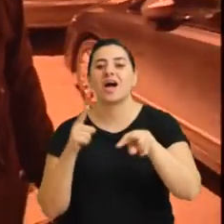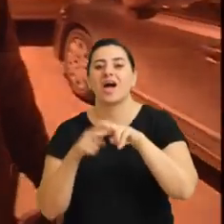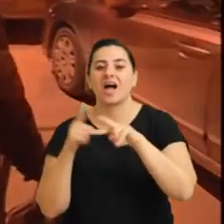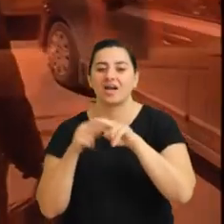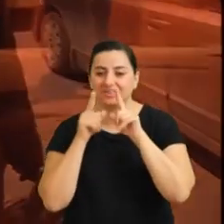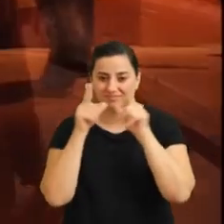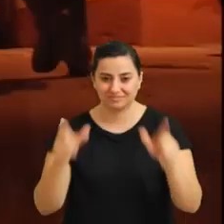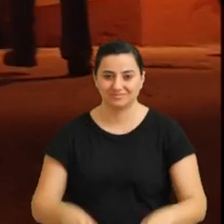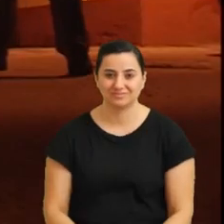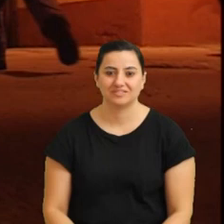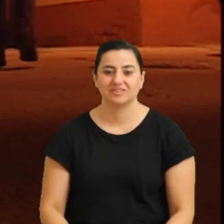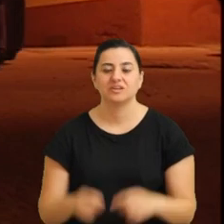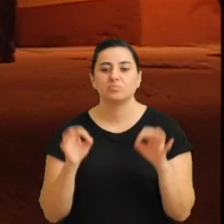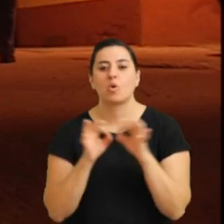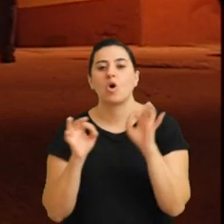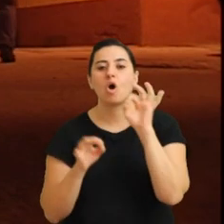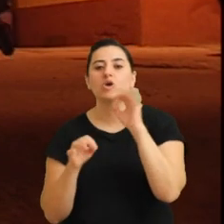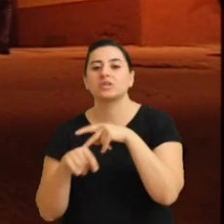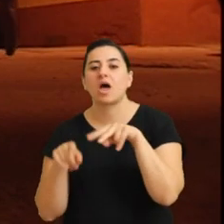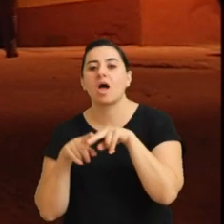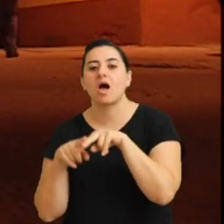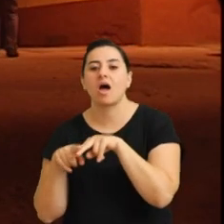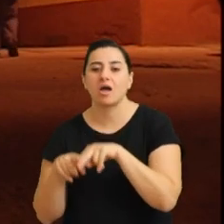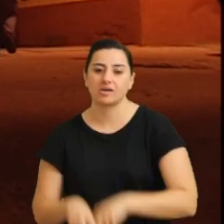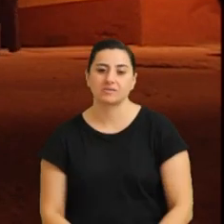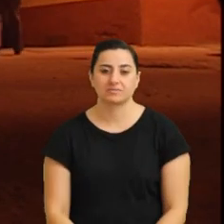Boza! Boza!